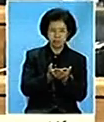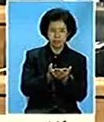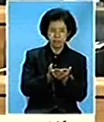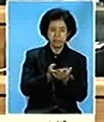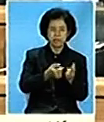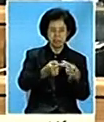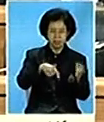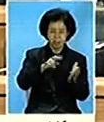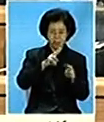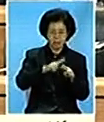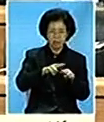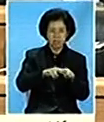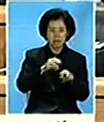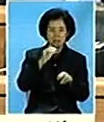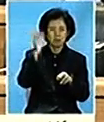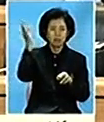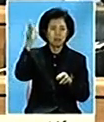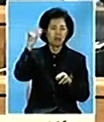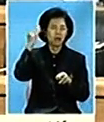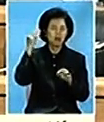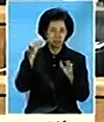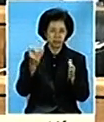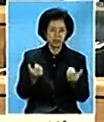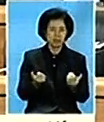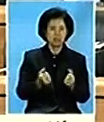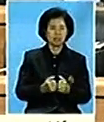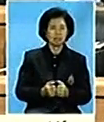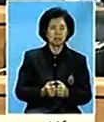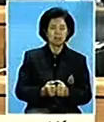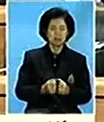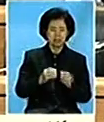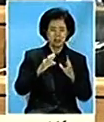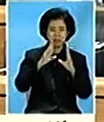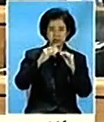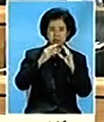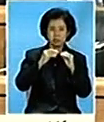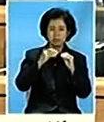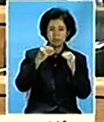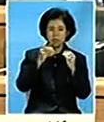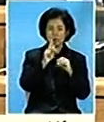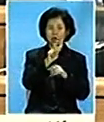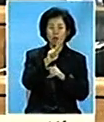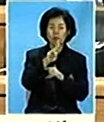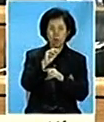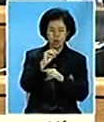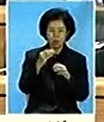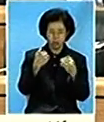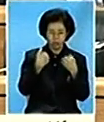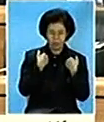งรับฟังในวันนี้ทั้งที่เป็นการประชุมคณะรัฐมนตรีในวันนี้ด้วยก